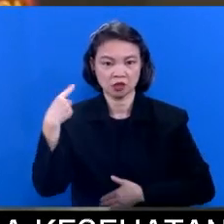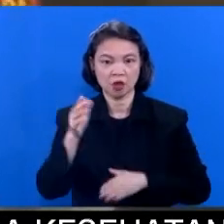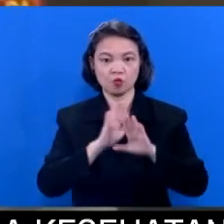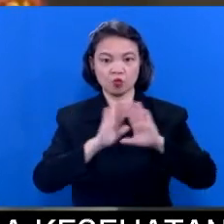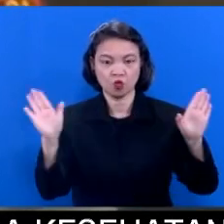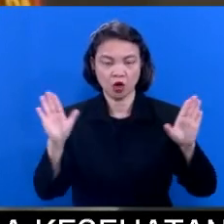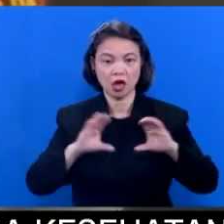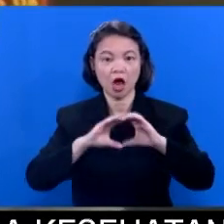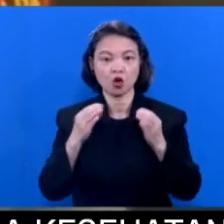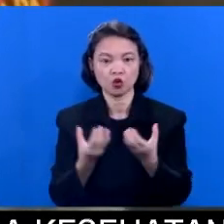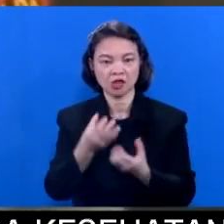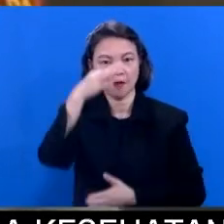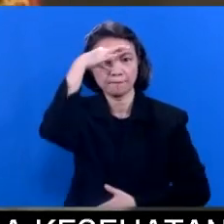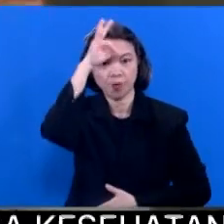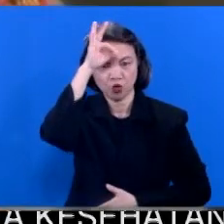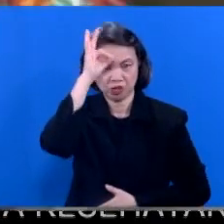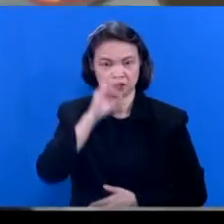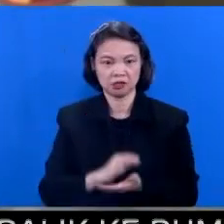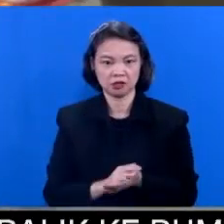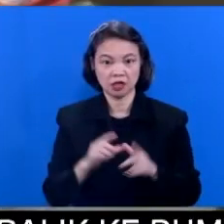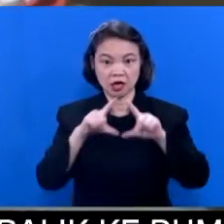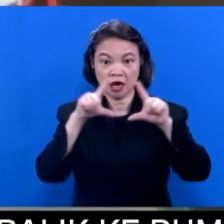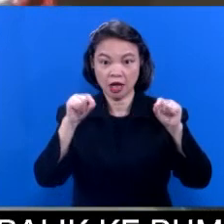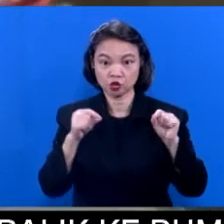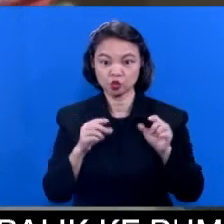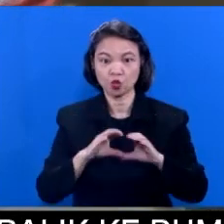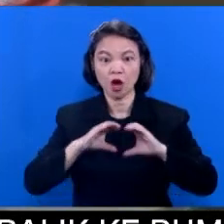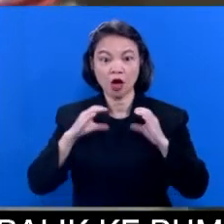Polri. Kartu anggotanya pun